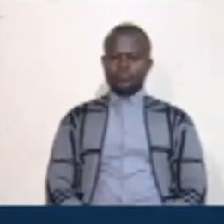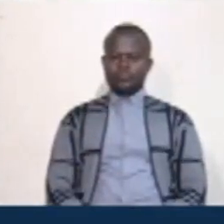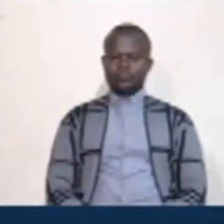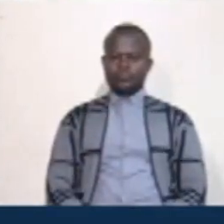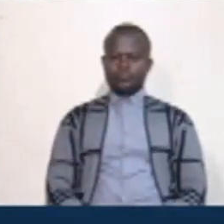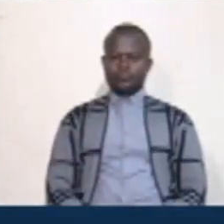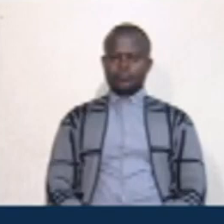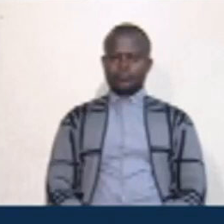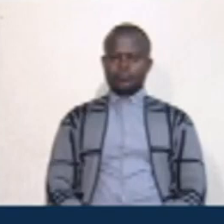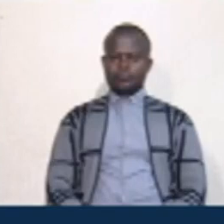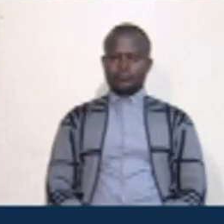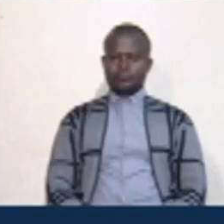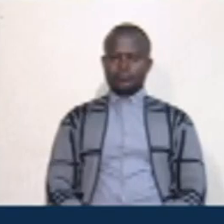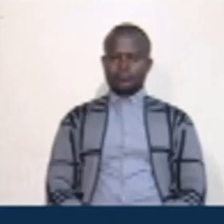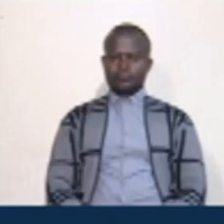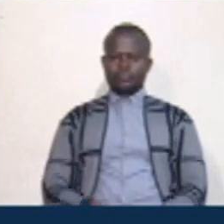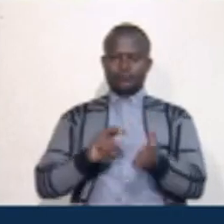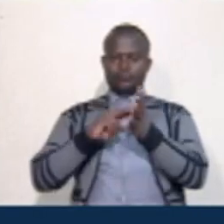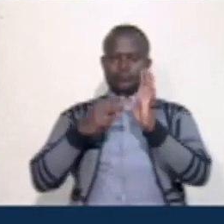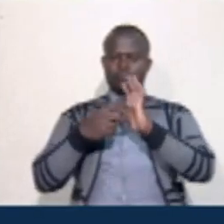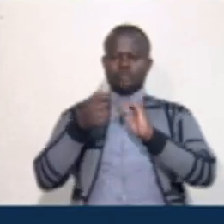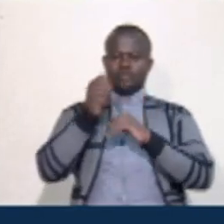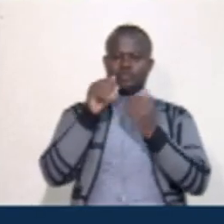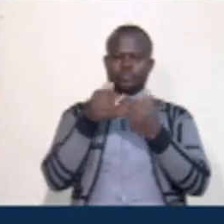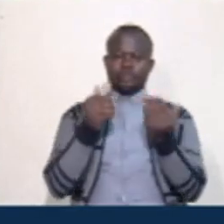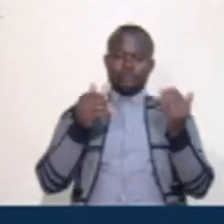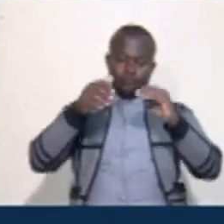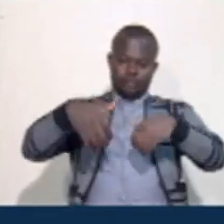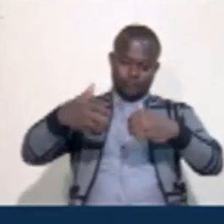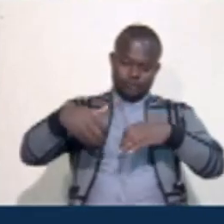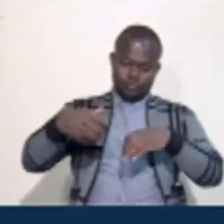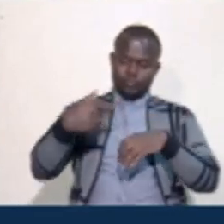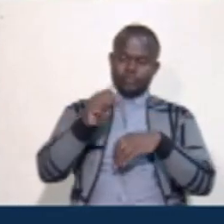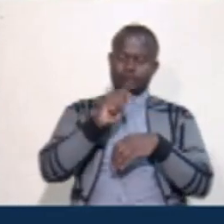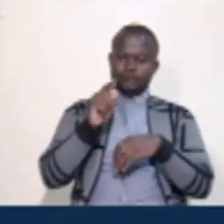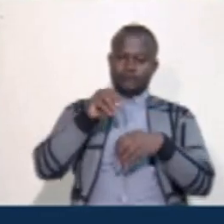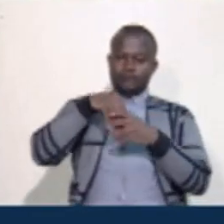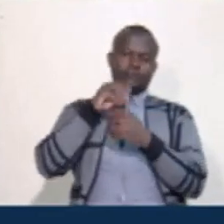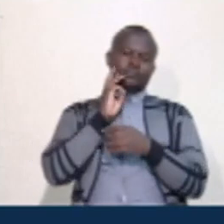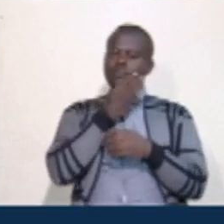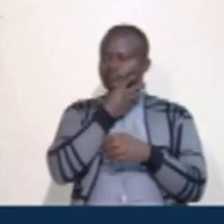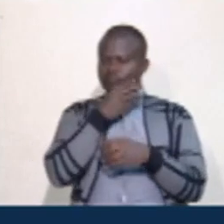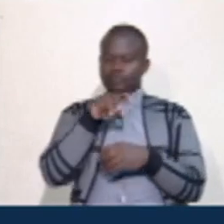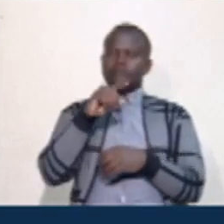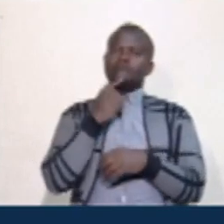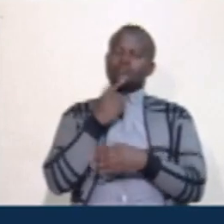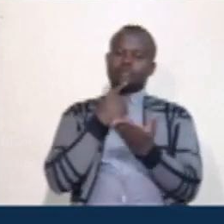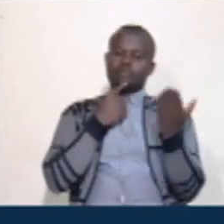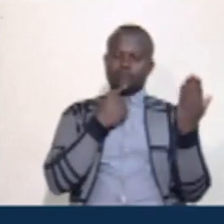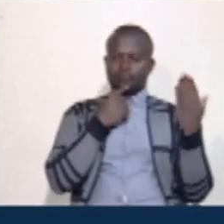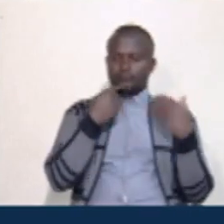the water in the Kivu. Umushinga nyirizina ni uwo gucukura gazi mu mazi y'ikiyaga cya Kivu. Iyo